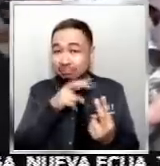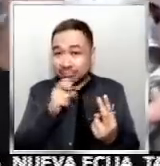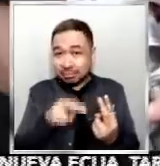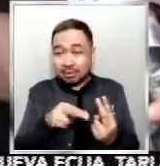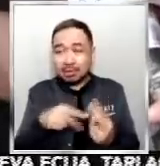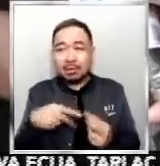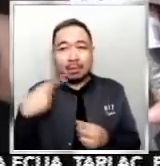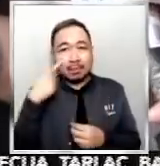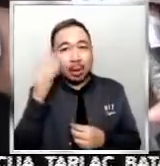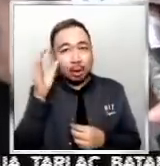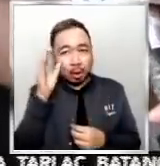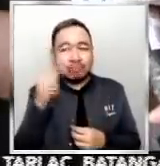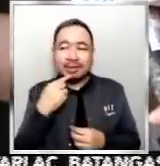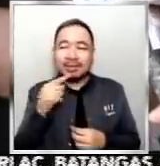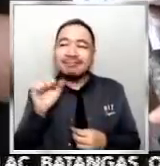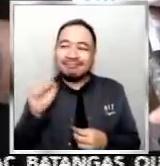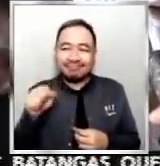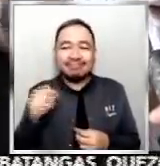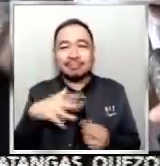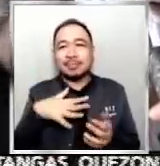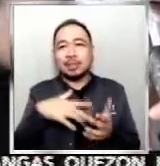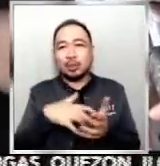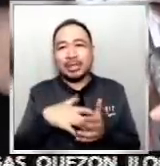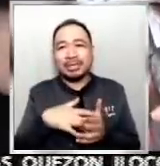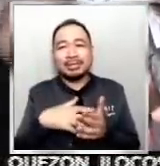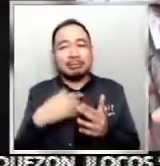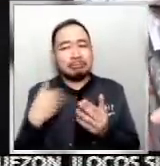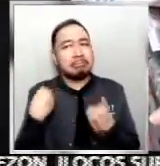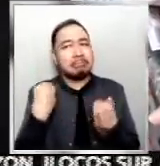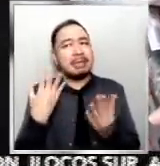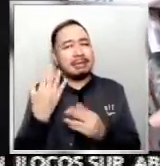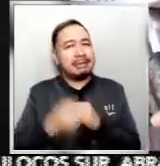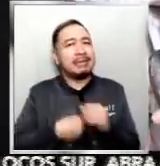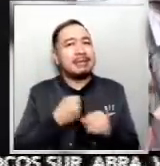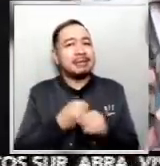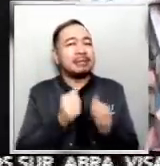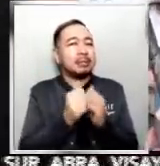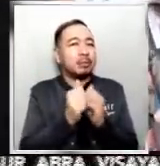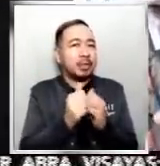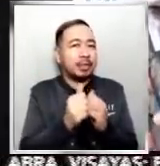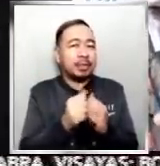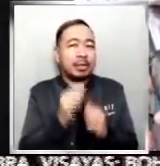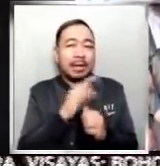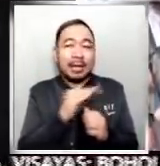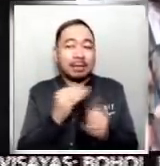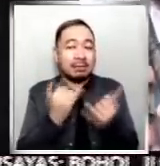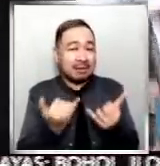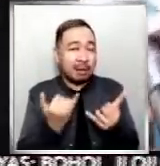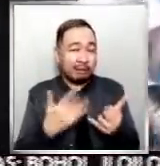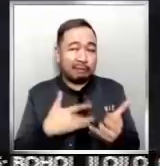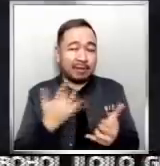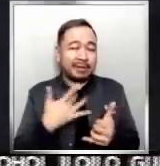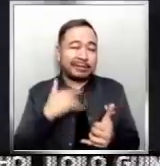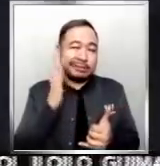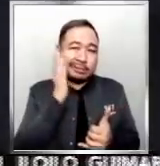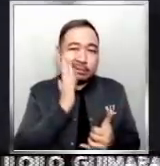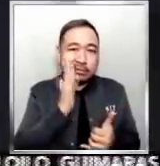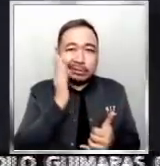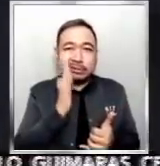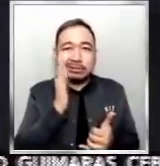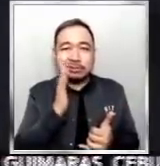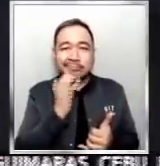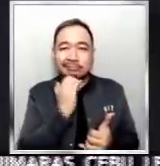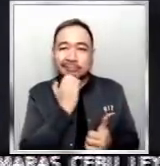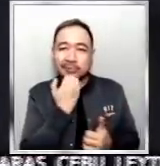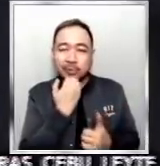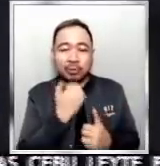na naging marupok daw siya sa ilang taon nilang pagsasama at ikinahihiya niya raw ang mga nagawa niya. Pero nilinaw